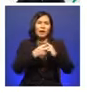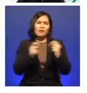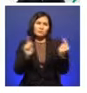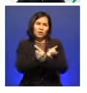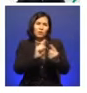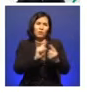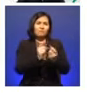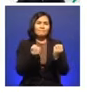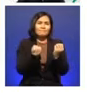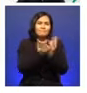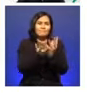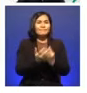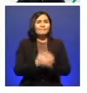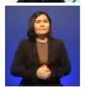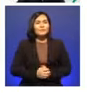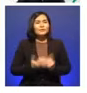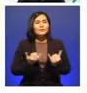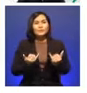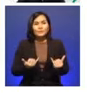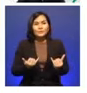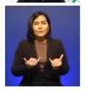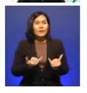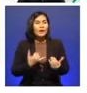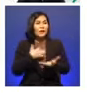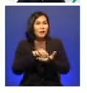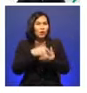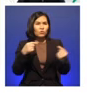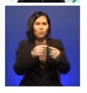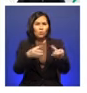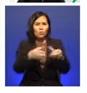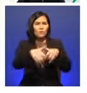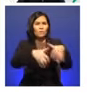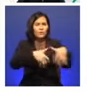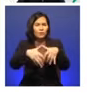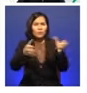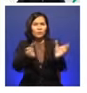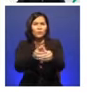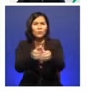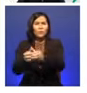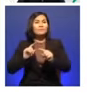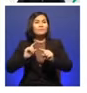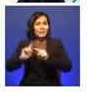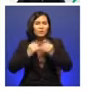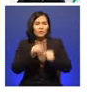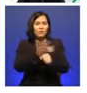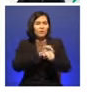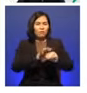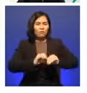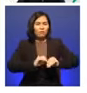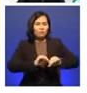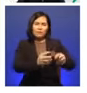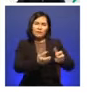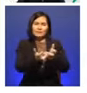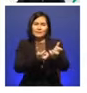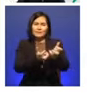ในวันนี้เราจะมาพูดถึงประชากรกลุ่มเฉพาะต่างๆโดยเฉพาะยิ่งในช่วงสถานการณ์โควิดนะฮะก็จะเป็นก